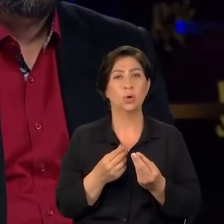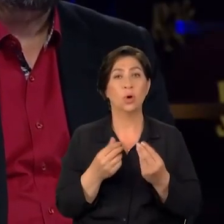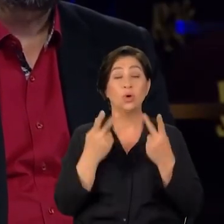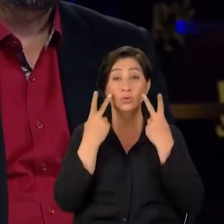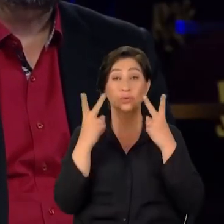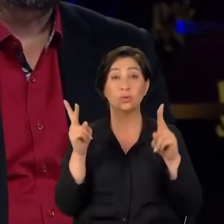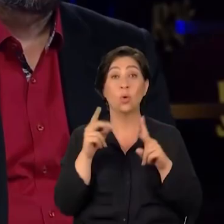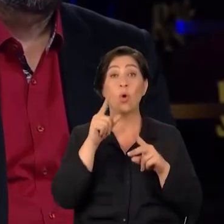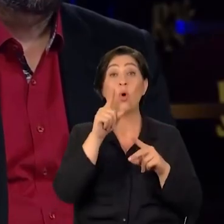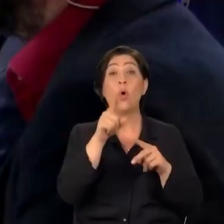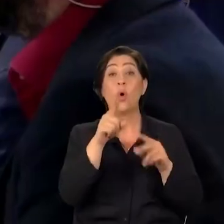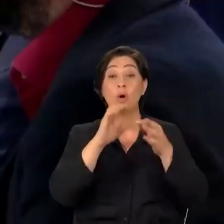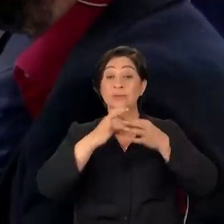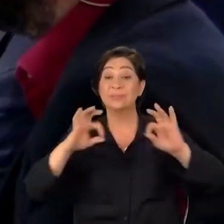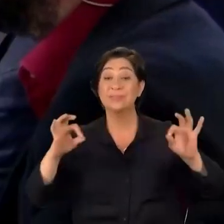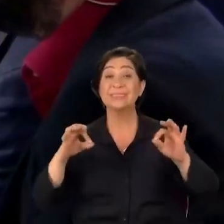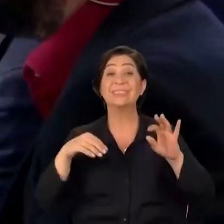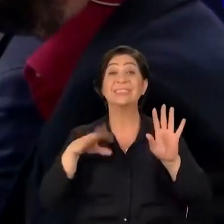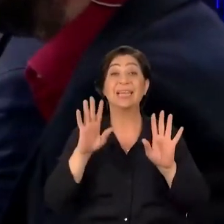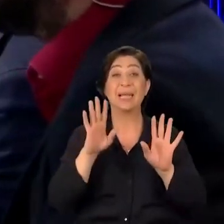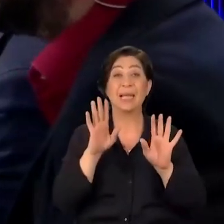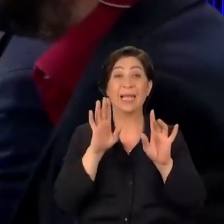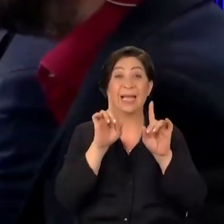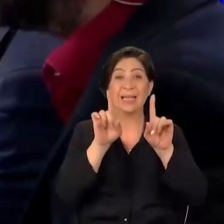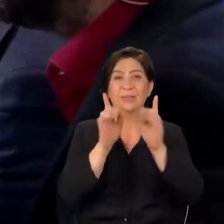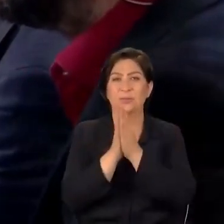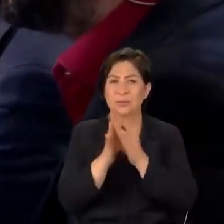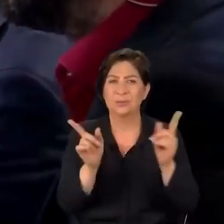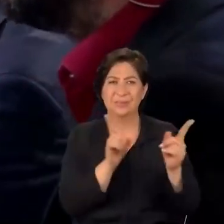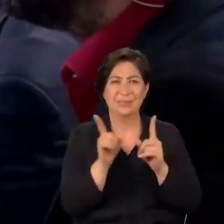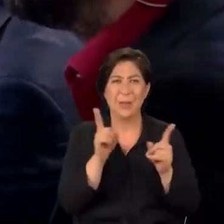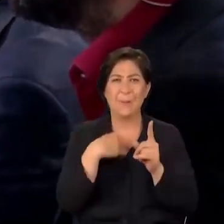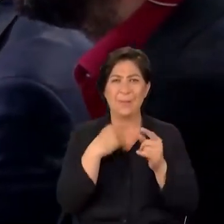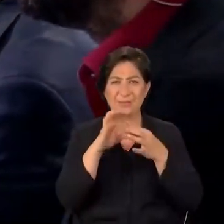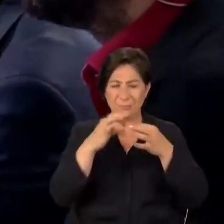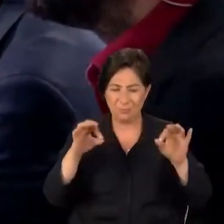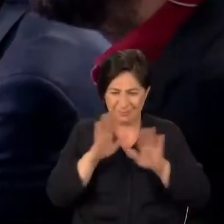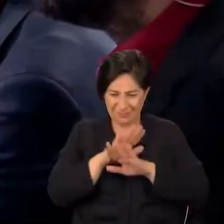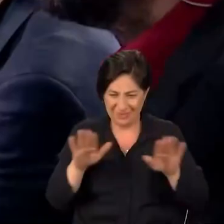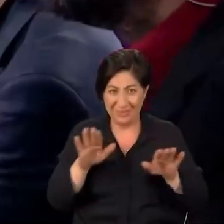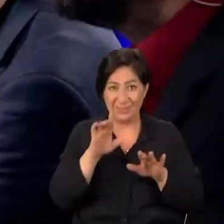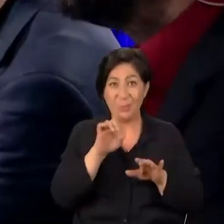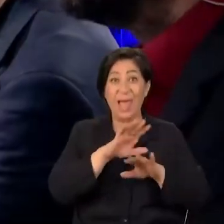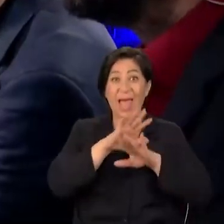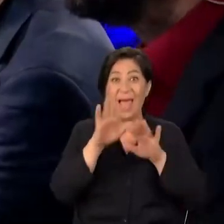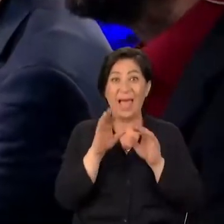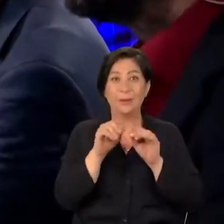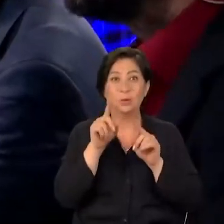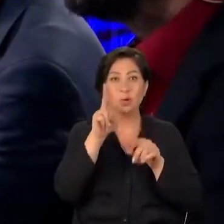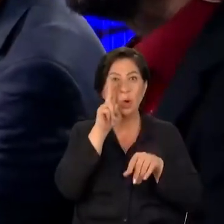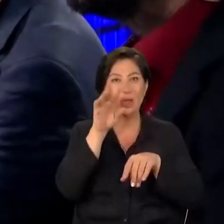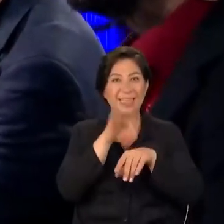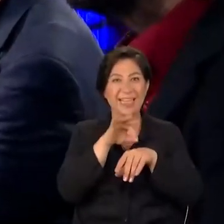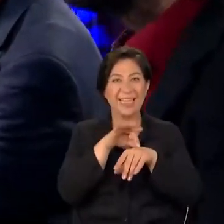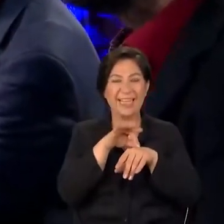O slogan, sloganın değil de ben başka bir şeyden bahsedeyim. Buna bir ben şimdi çok özür dilerim. Ben birkaç cümle söyleyeyim.